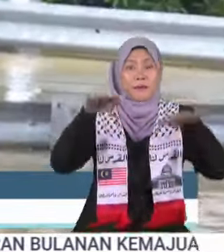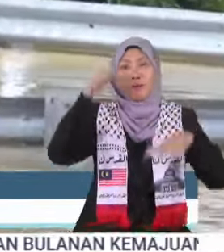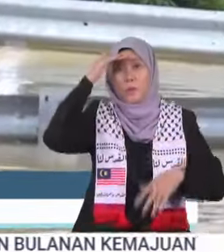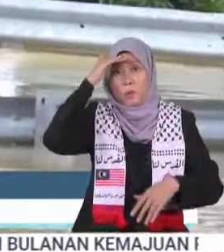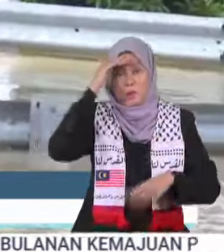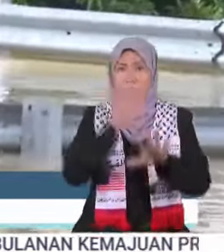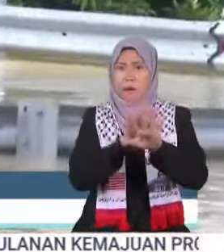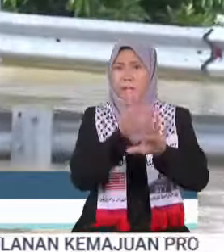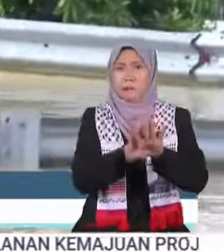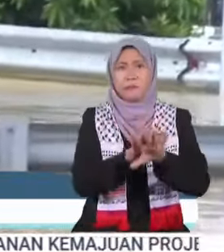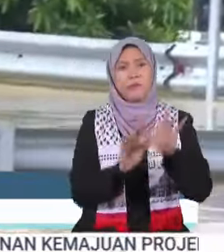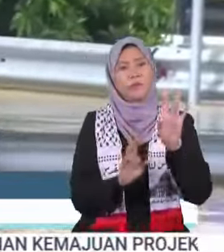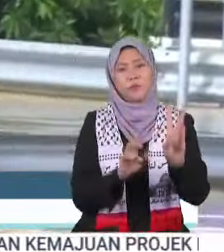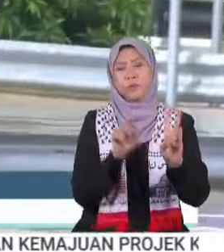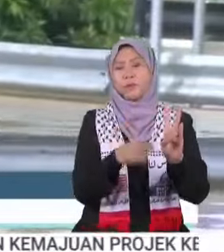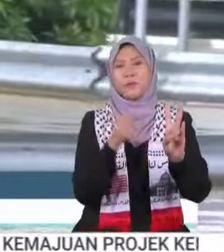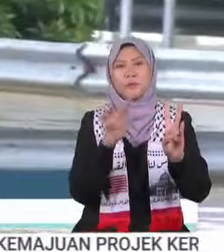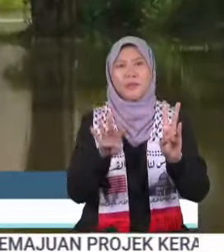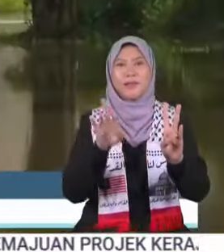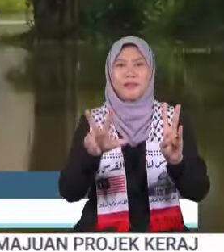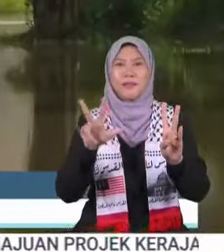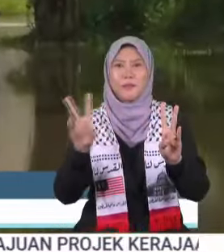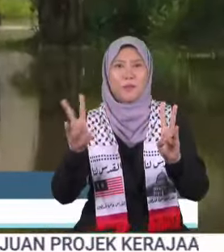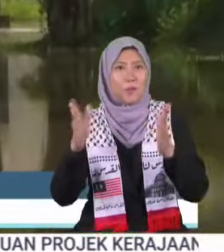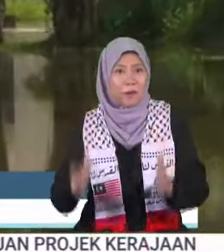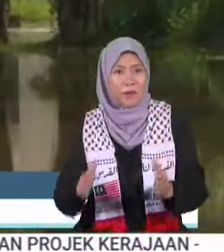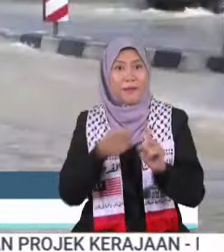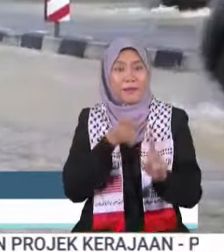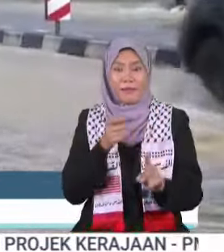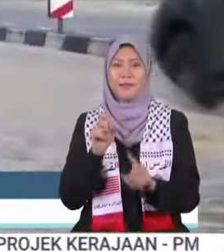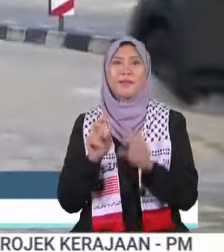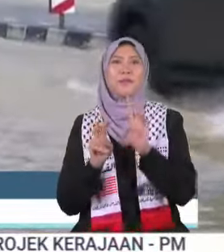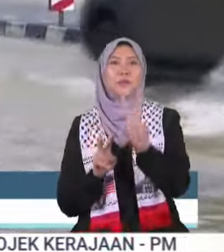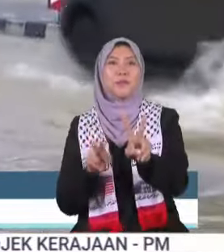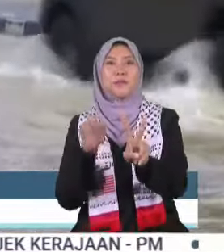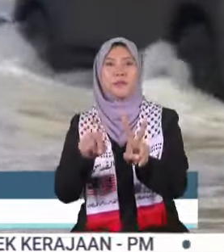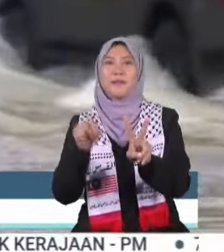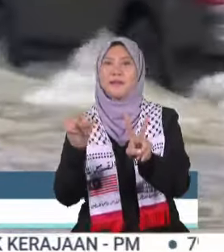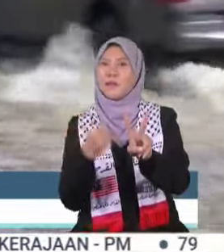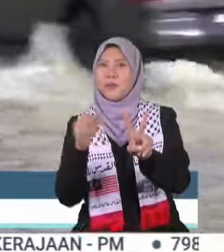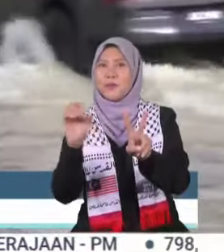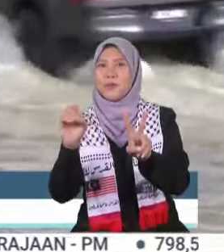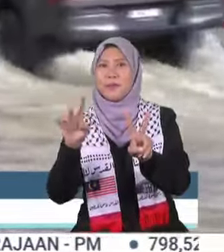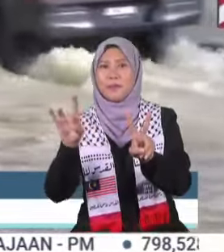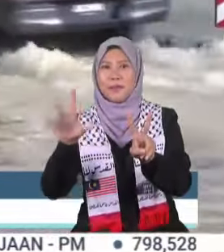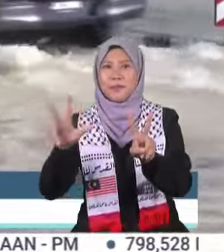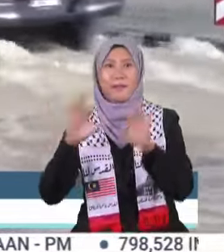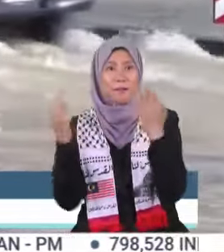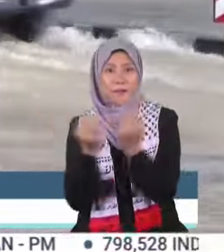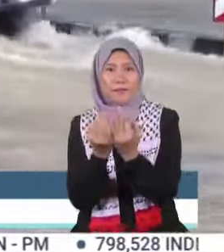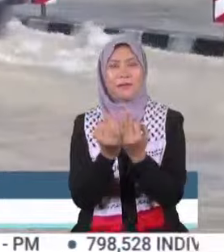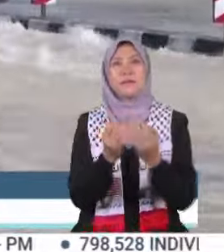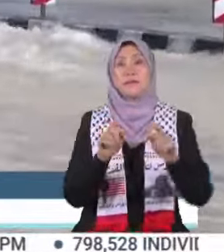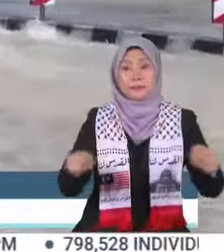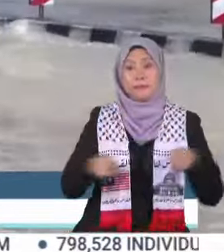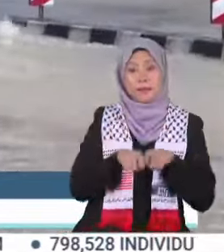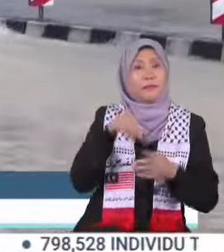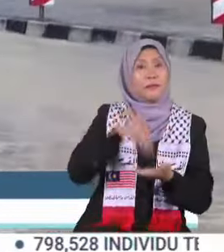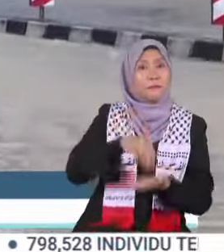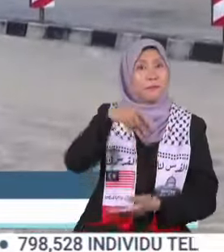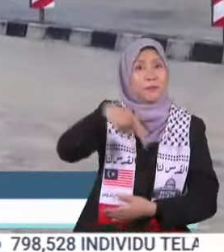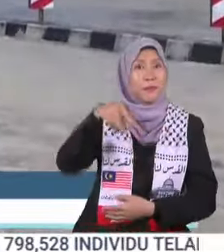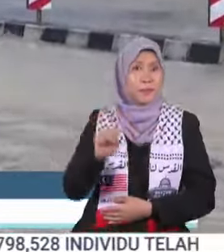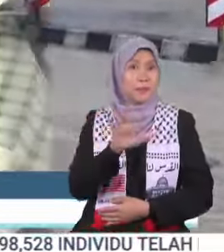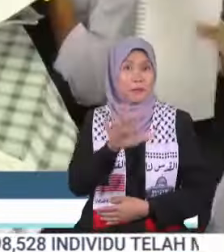Johor dengan 7437 orang daripada 283 keluarga berlindung di 51 PPS